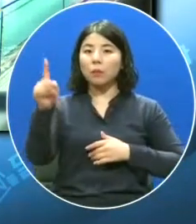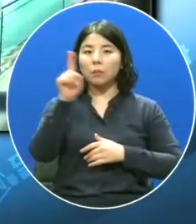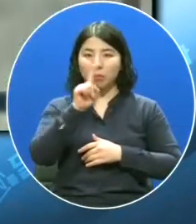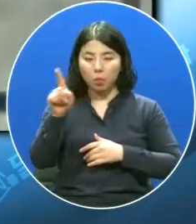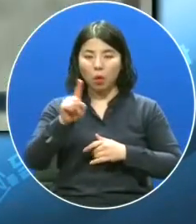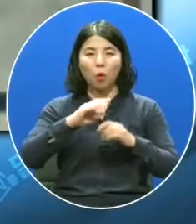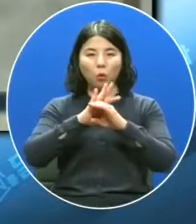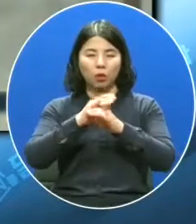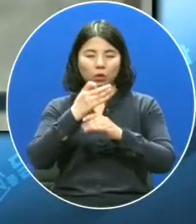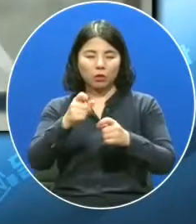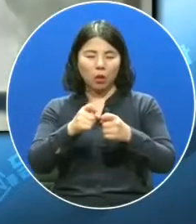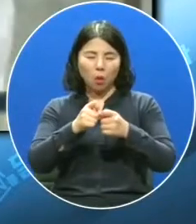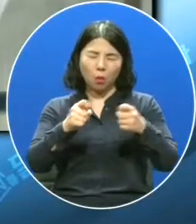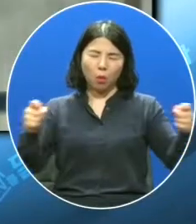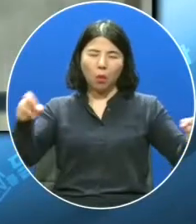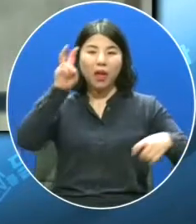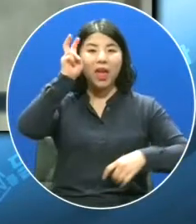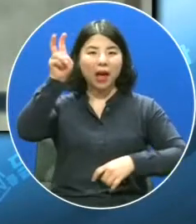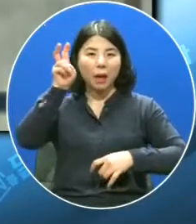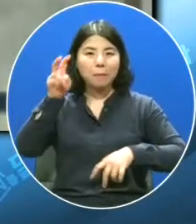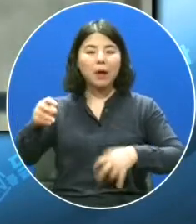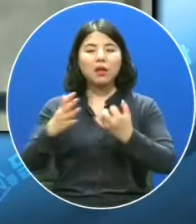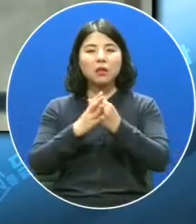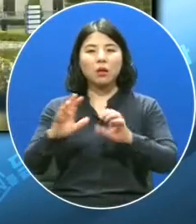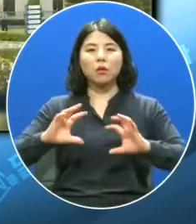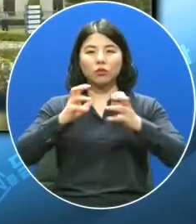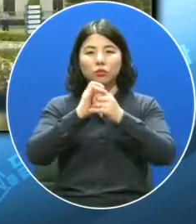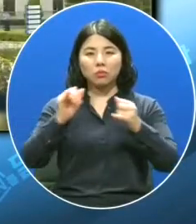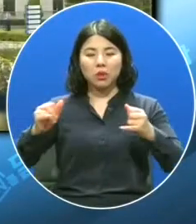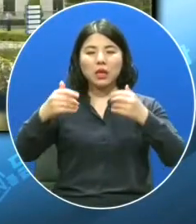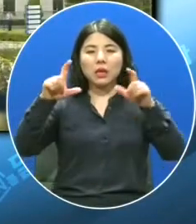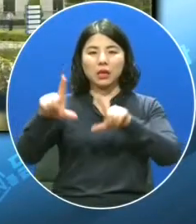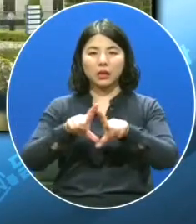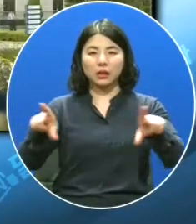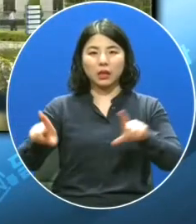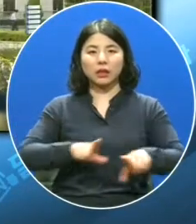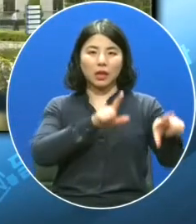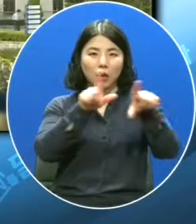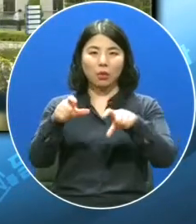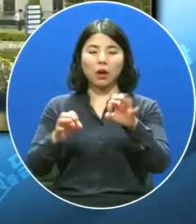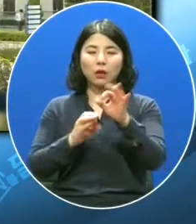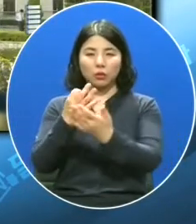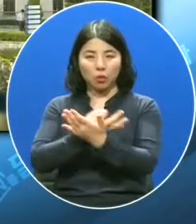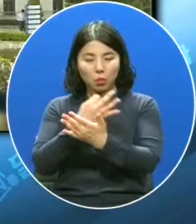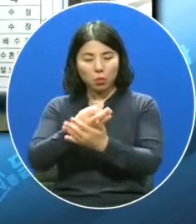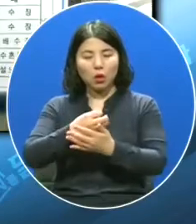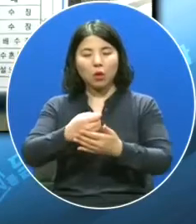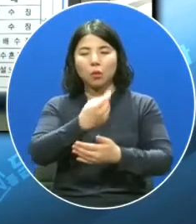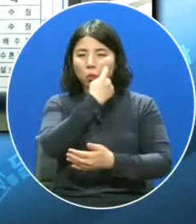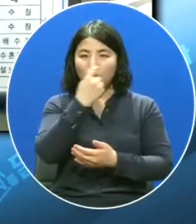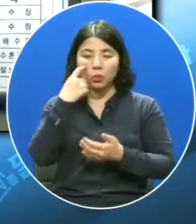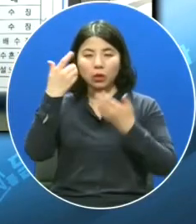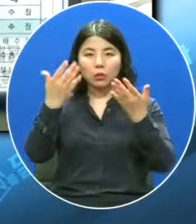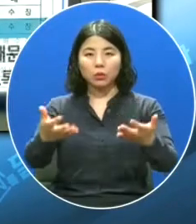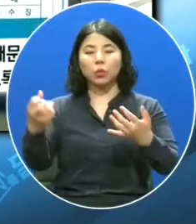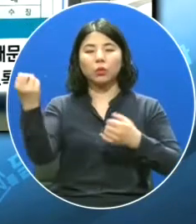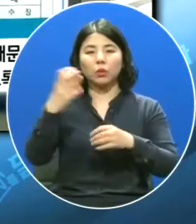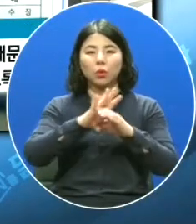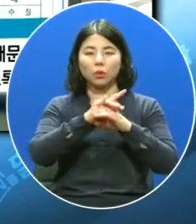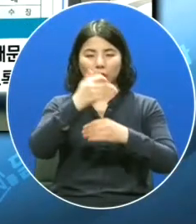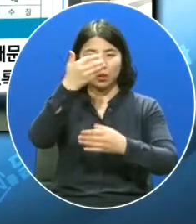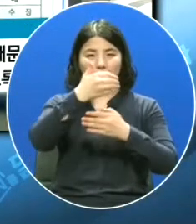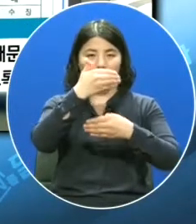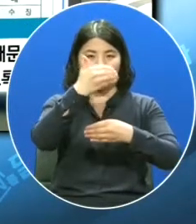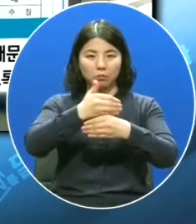거리두기란 코로나19의 장기 유행에 대비하여 국민의 일상과 경제활동을 보장하면서 코로나19 유행